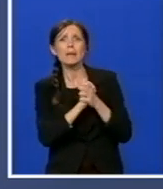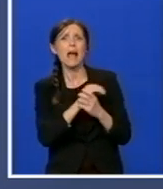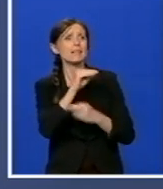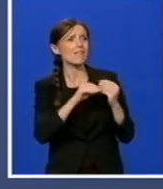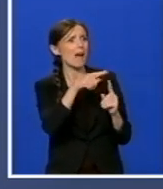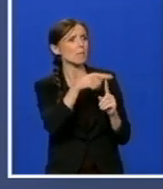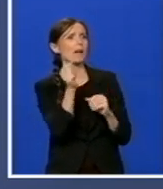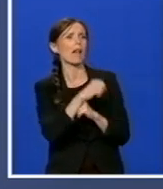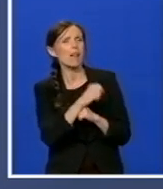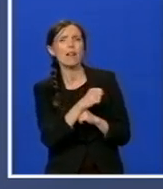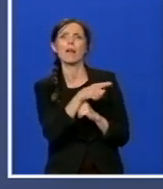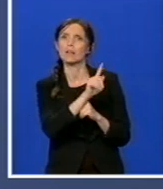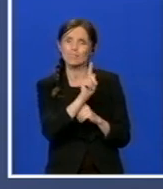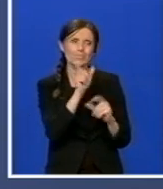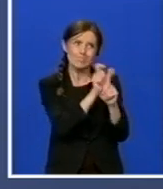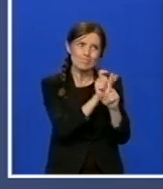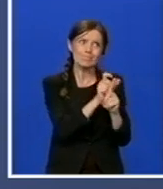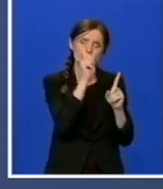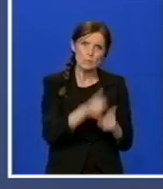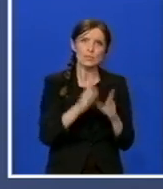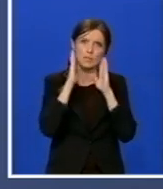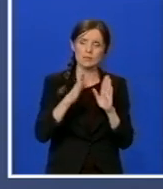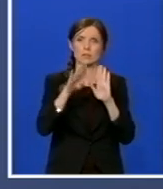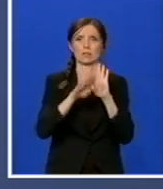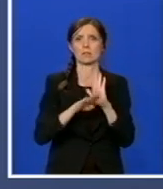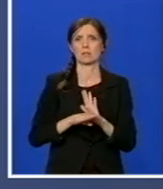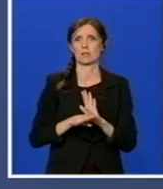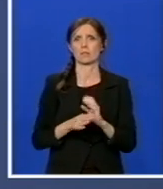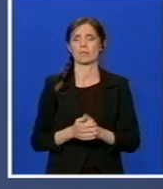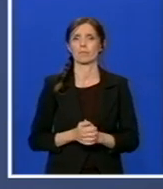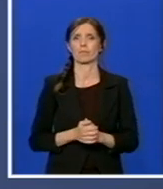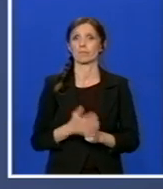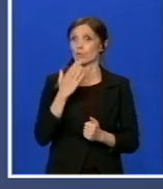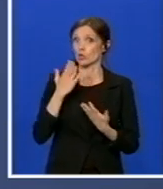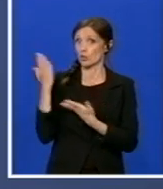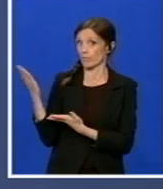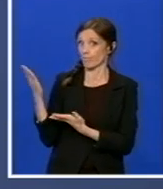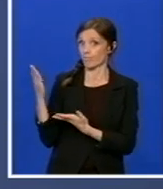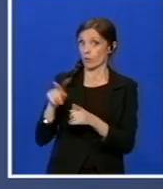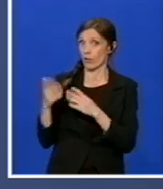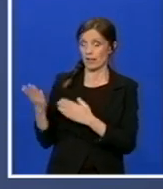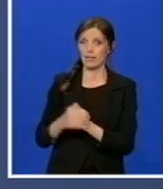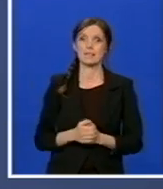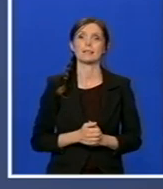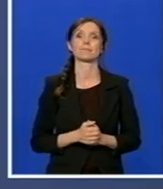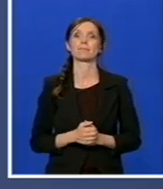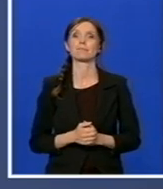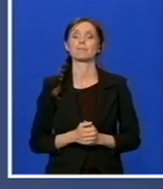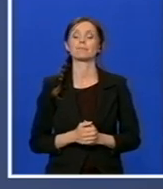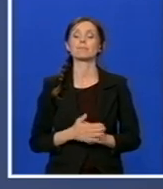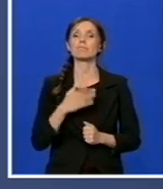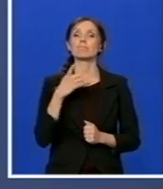da zaista se pridržava ovih preventivnih mera. Ja se zahvaljujem na vašem